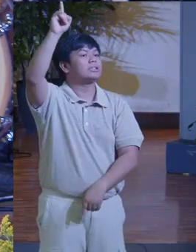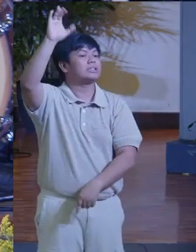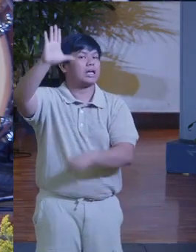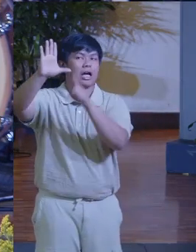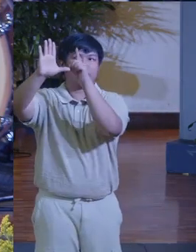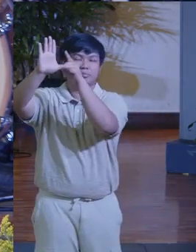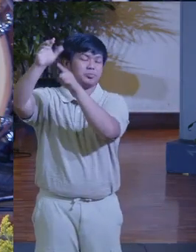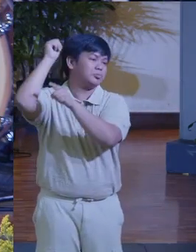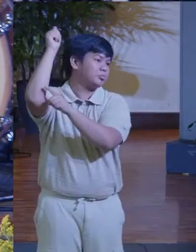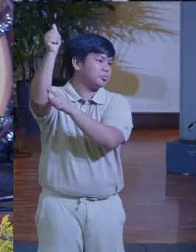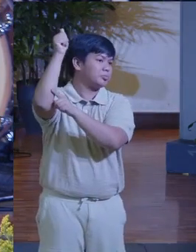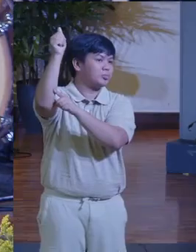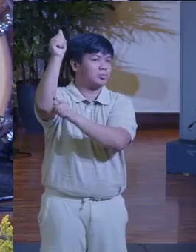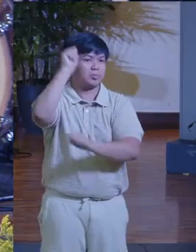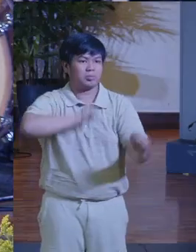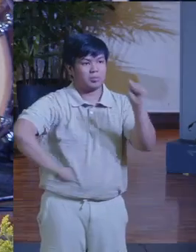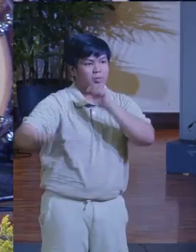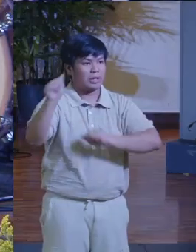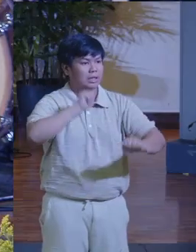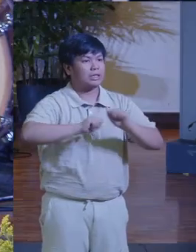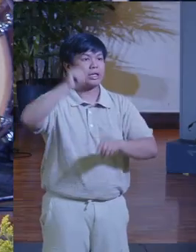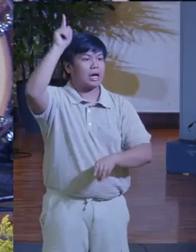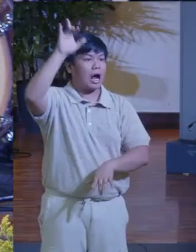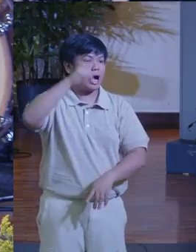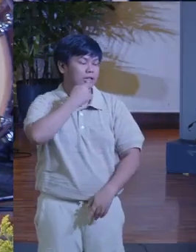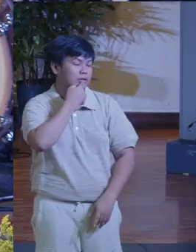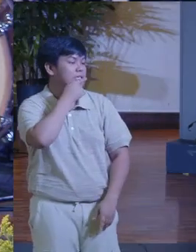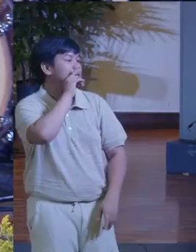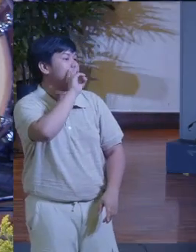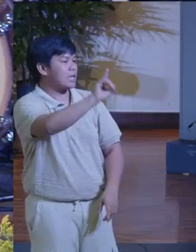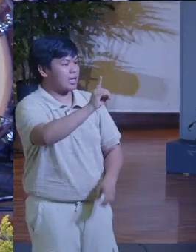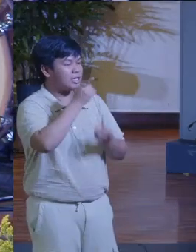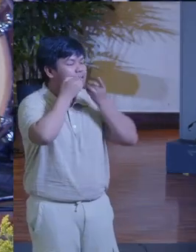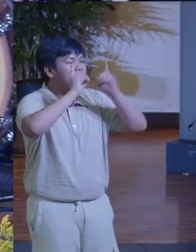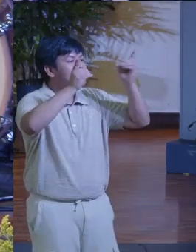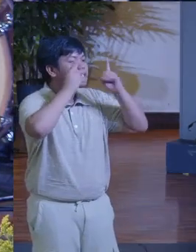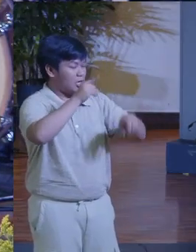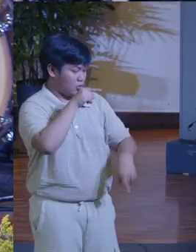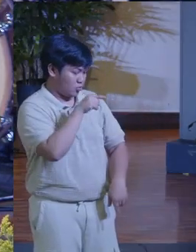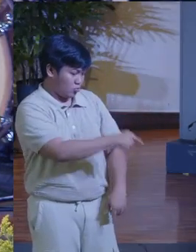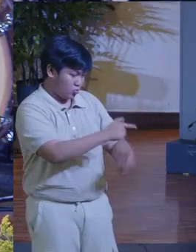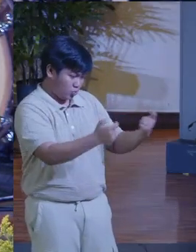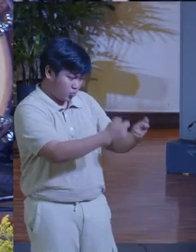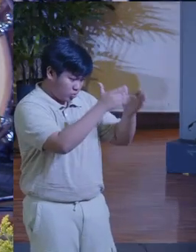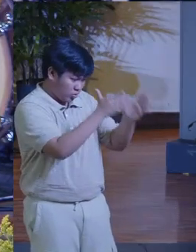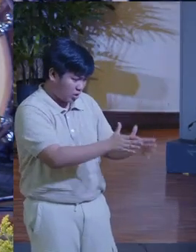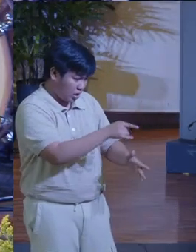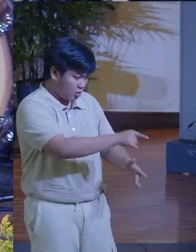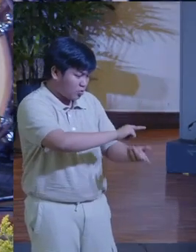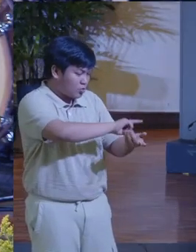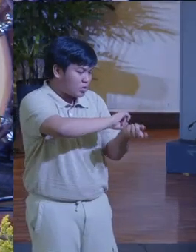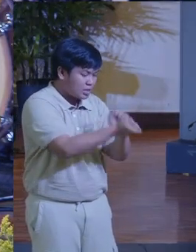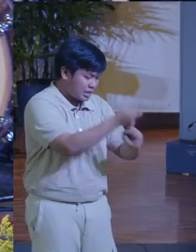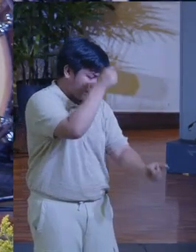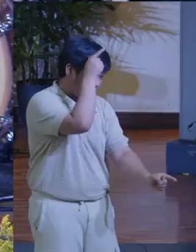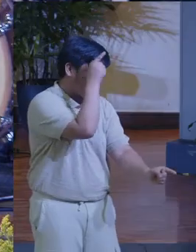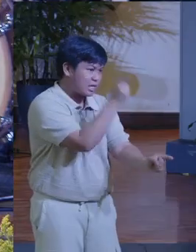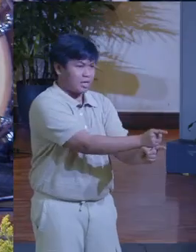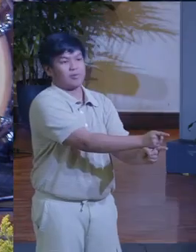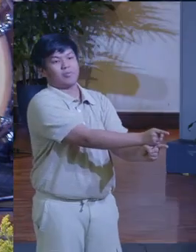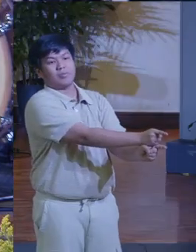whereby He declares the believing sinner righteous